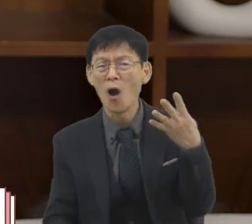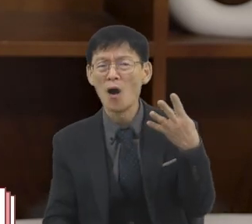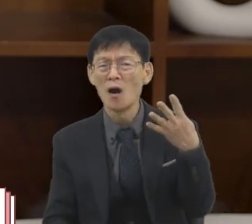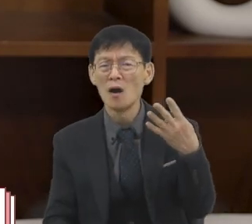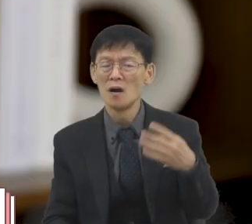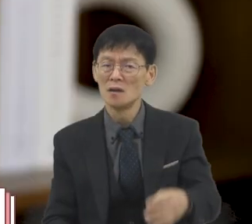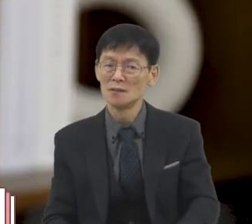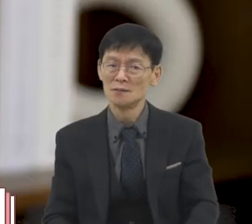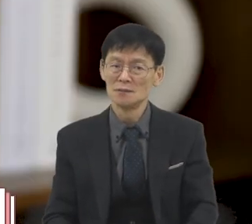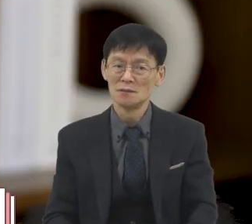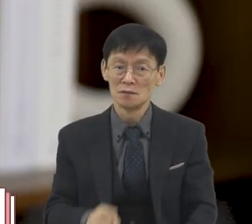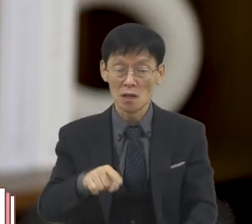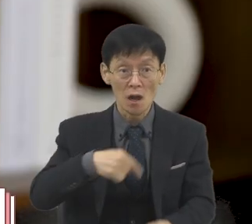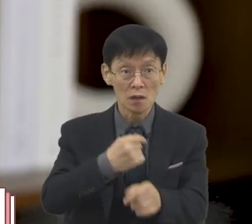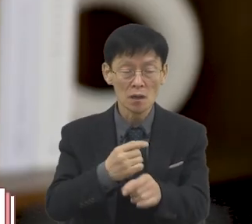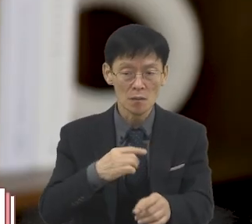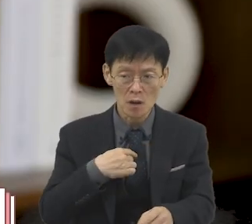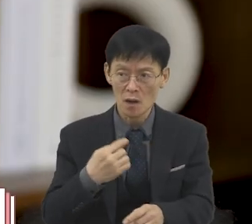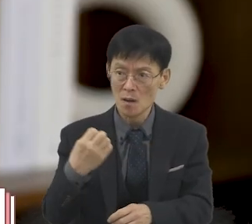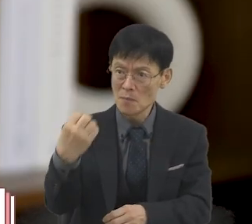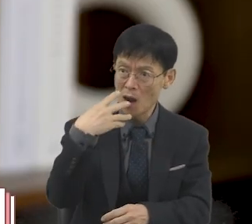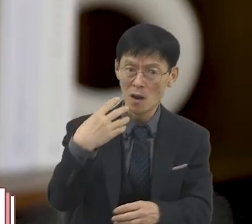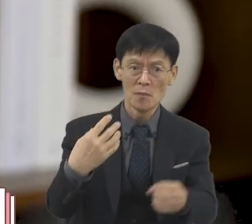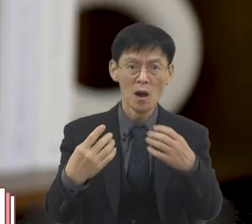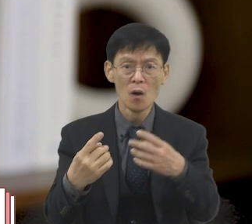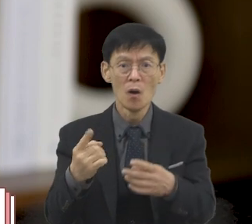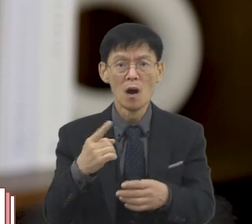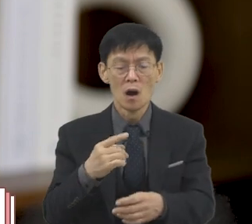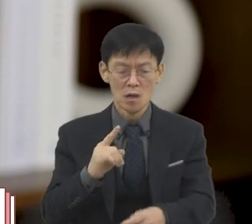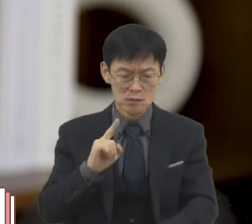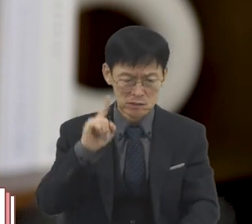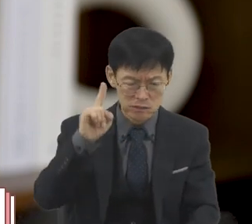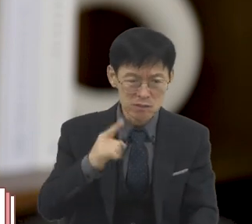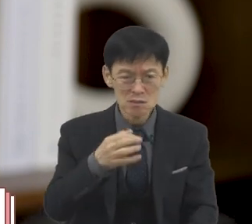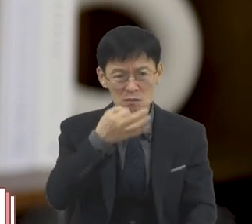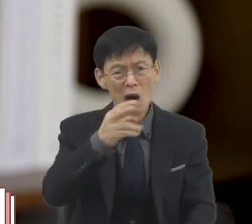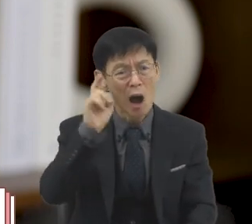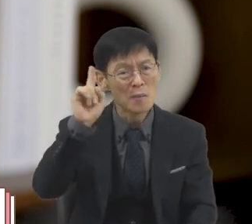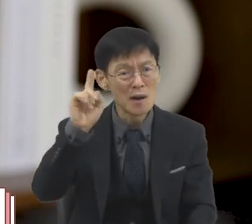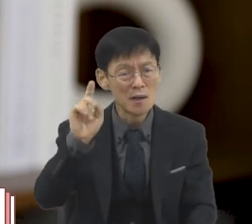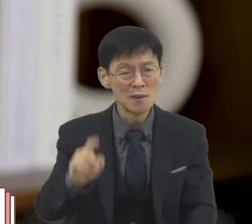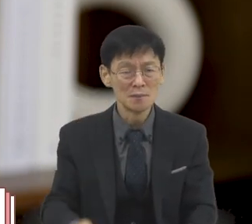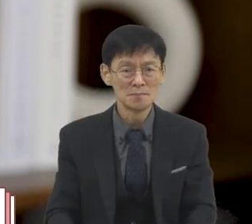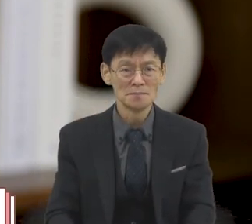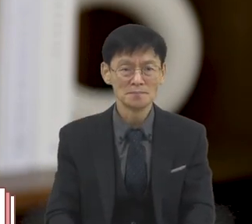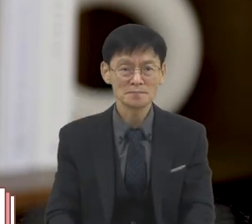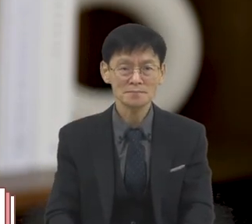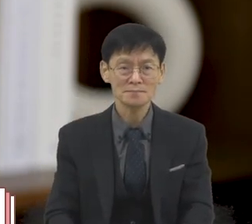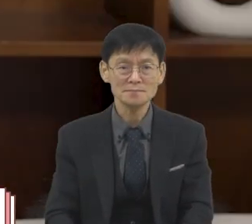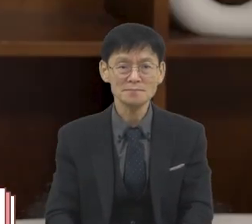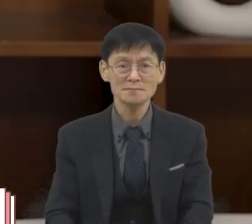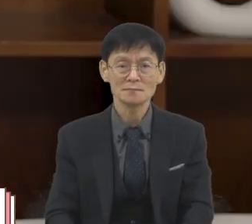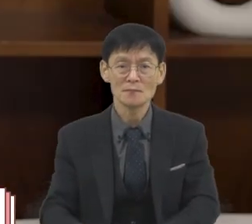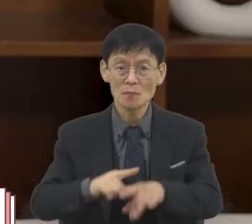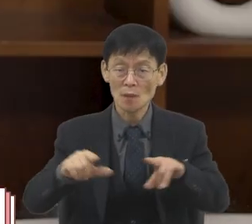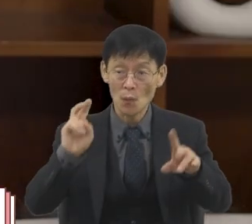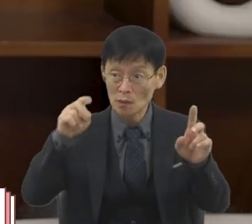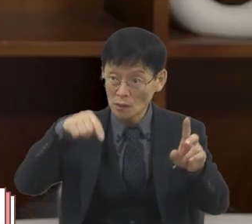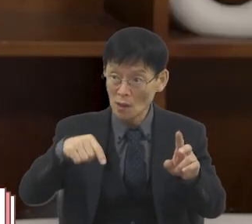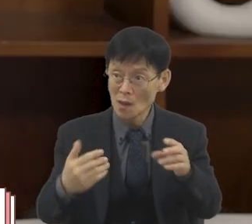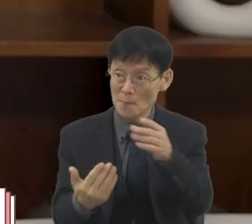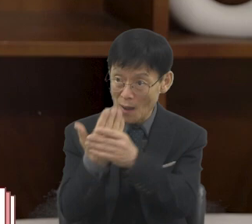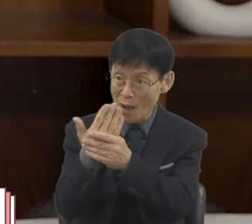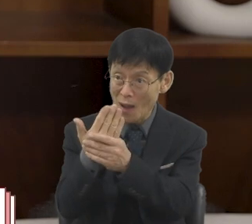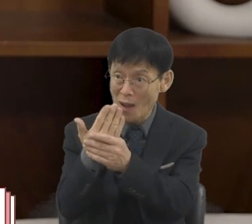보았는데요. 이런 상황이 실제 우리에게 일어나면 마음이 많이 힘들고 당황스럽겠죠. 보통 우리는